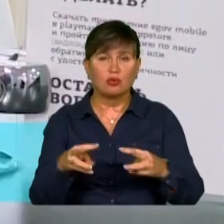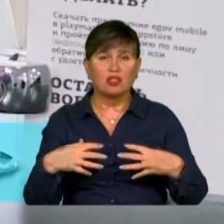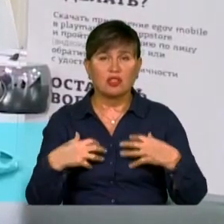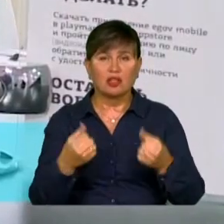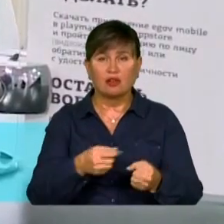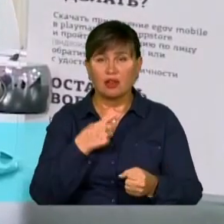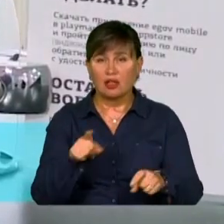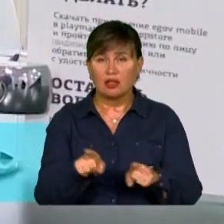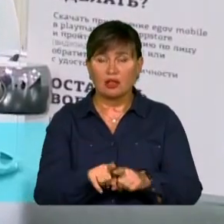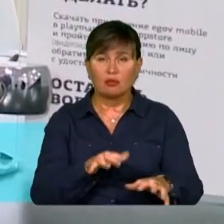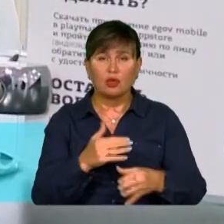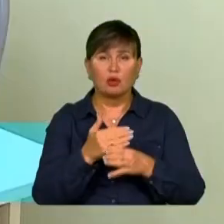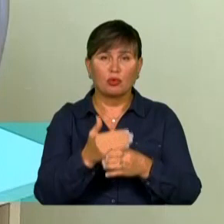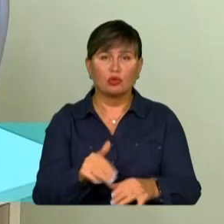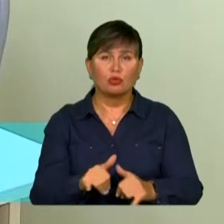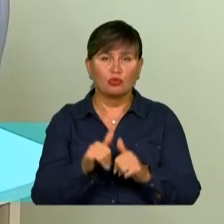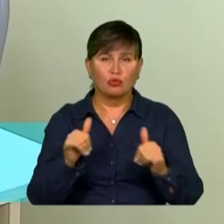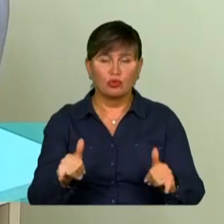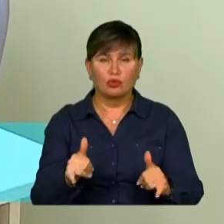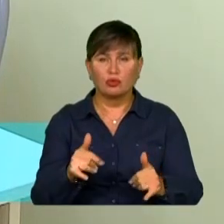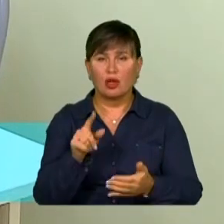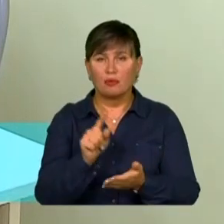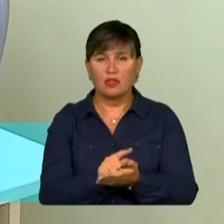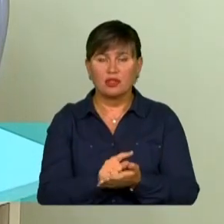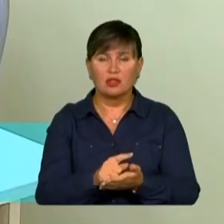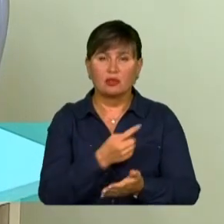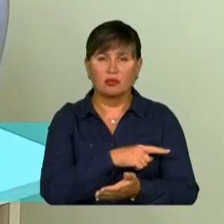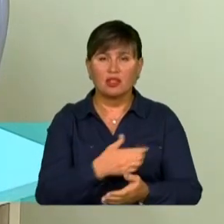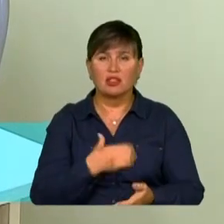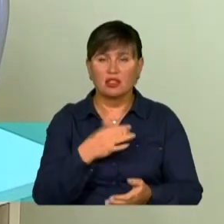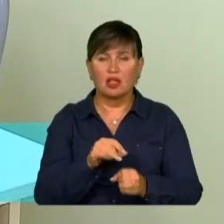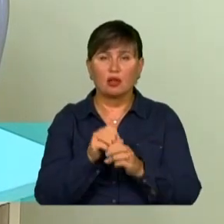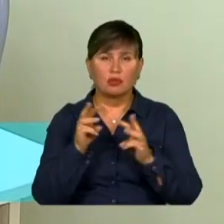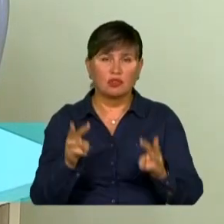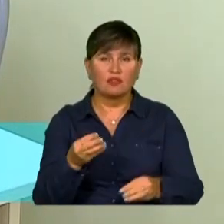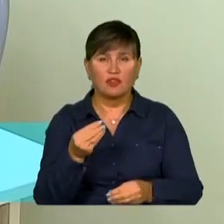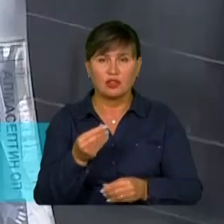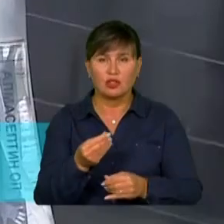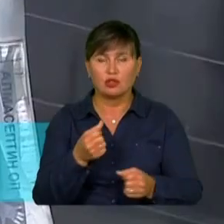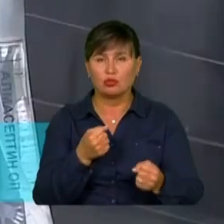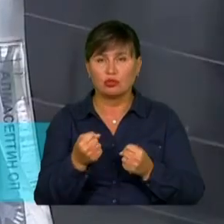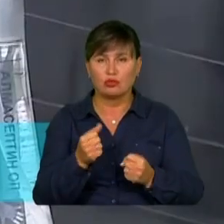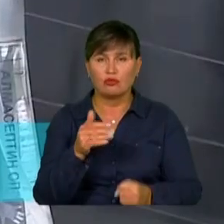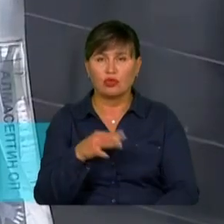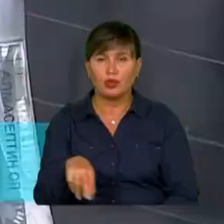что подобная мера поможет увеличить охват обязательным медстрахованием и обеспечить финансовую устойчивость